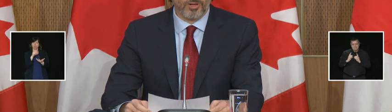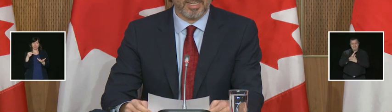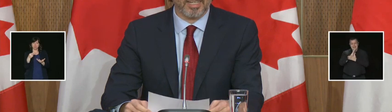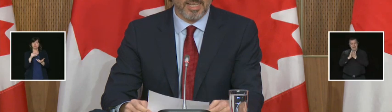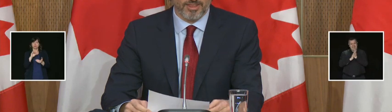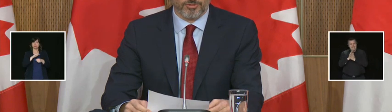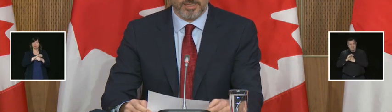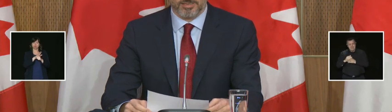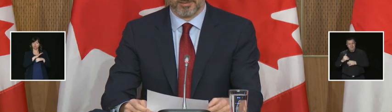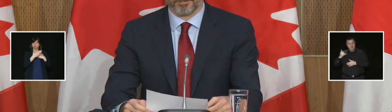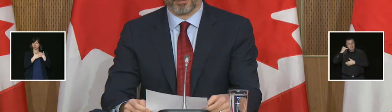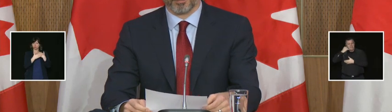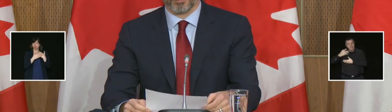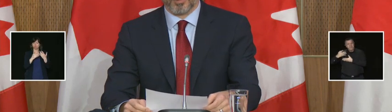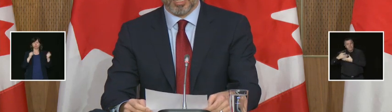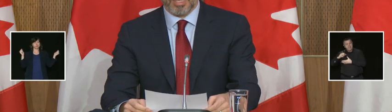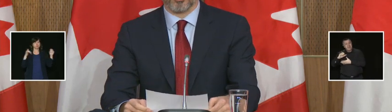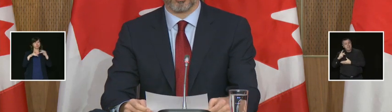cadres